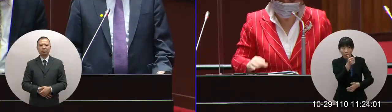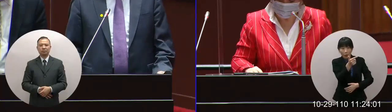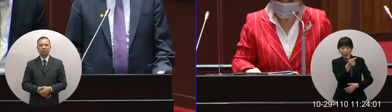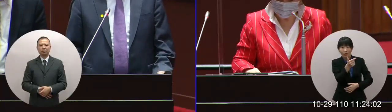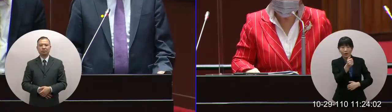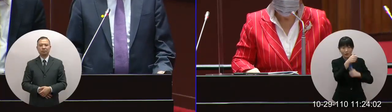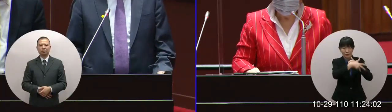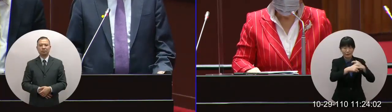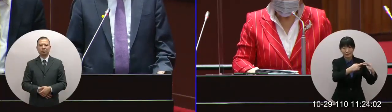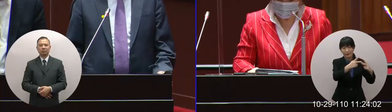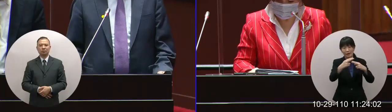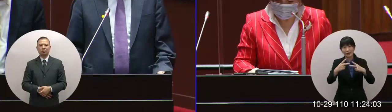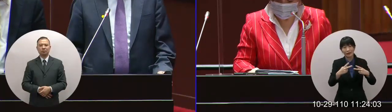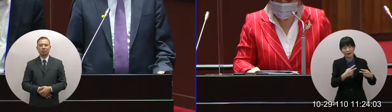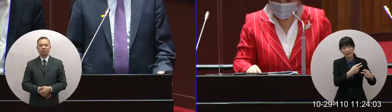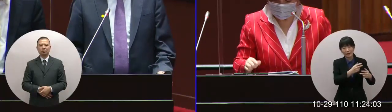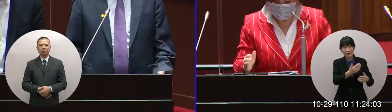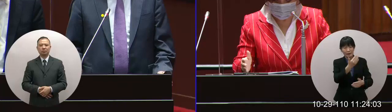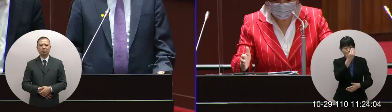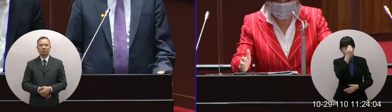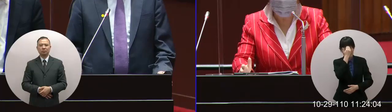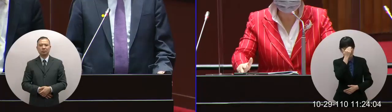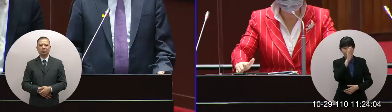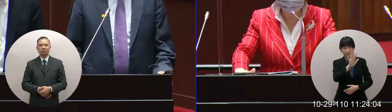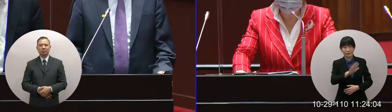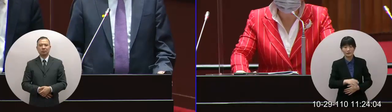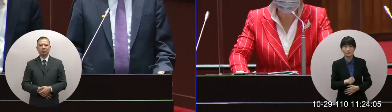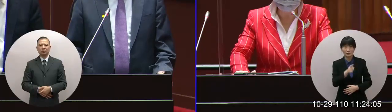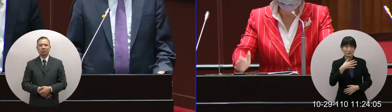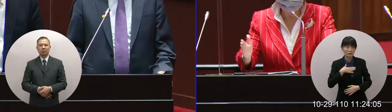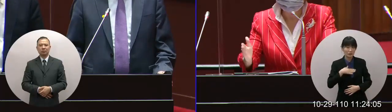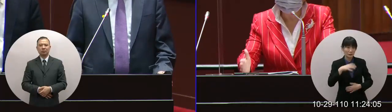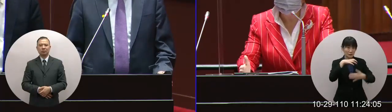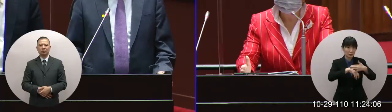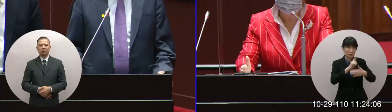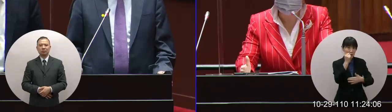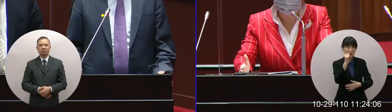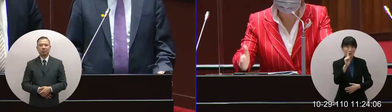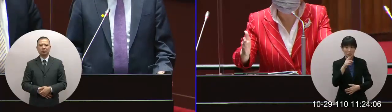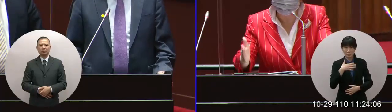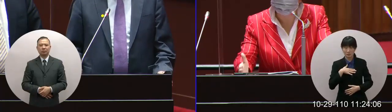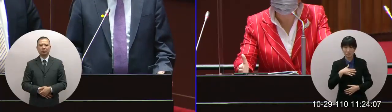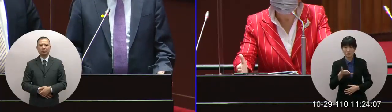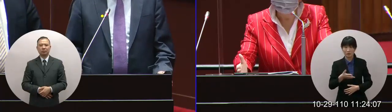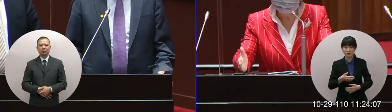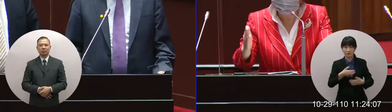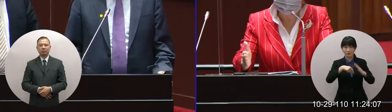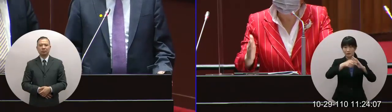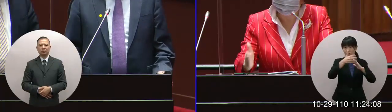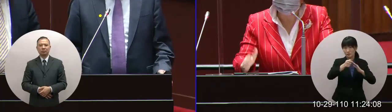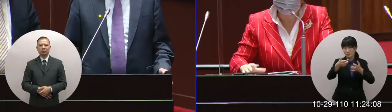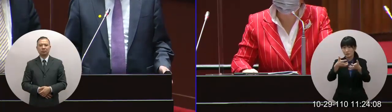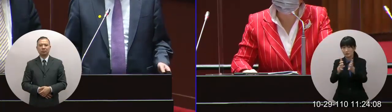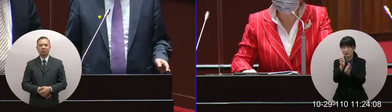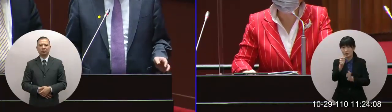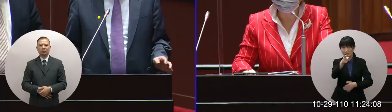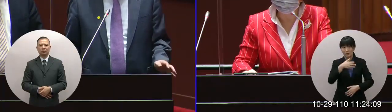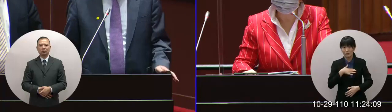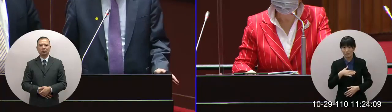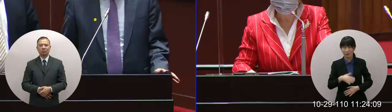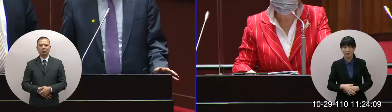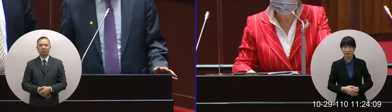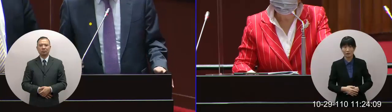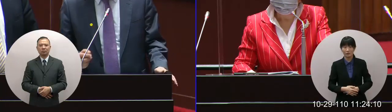挫折。院长，您知道其中的原因吗？院长或者部长，你知道其中的原因